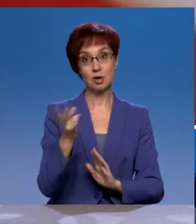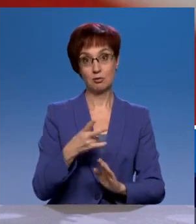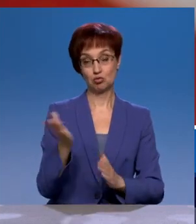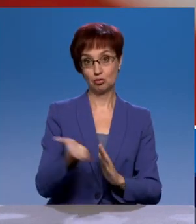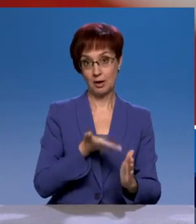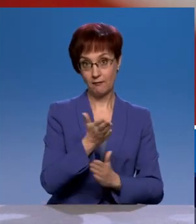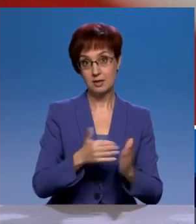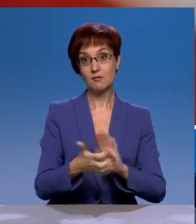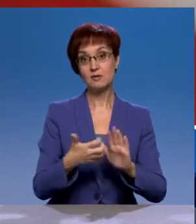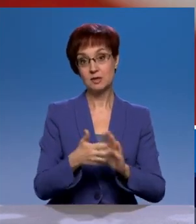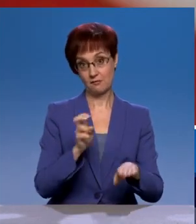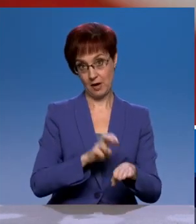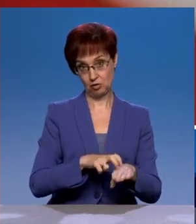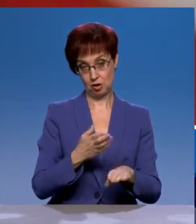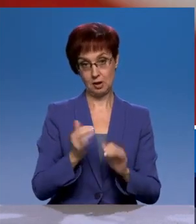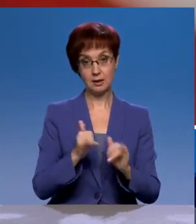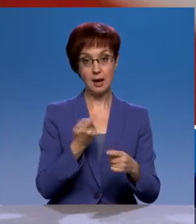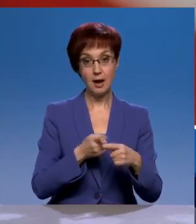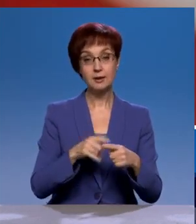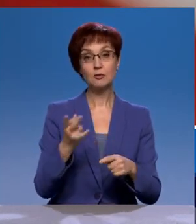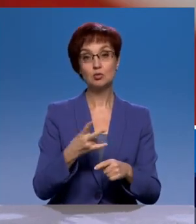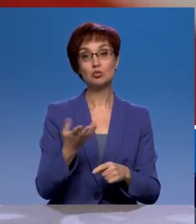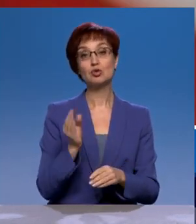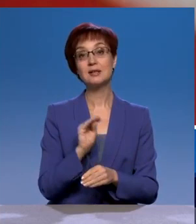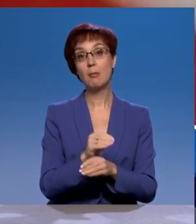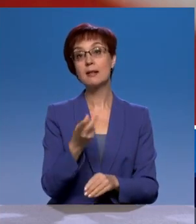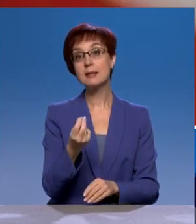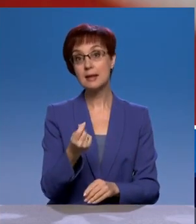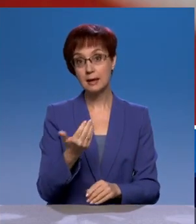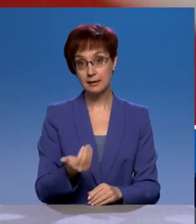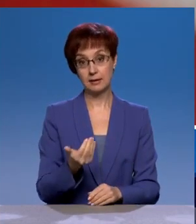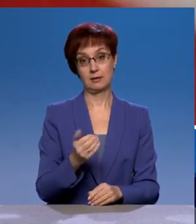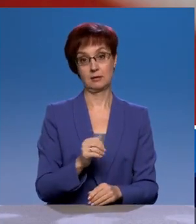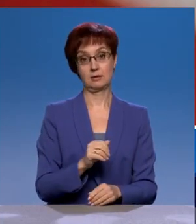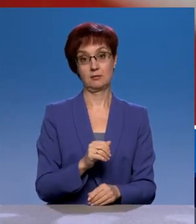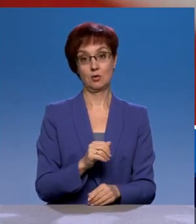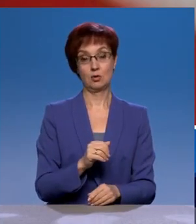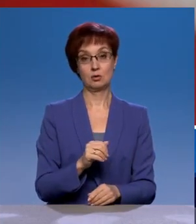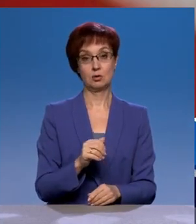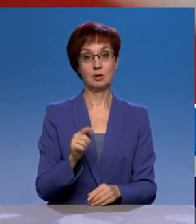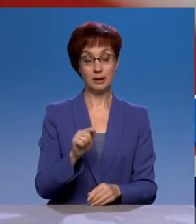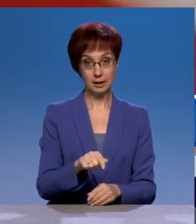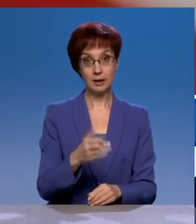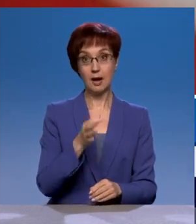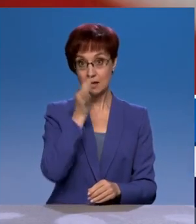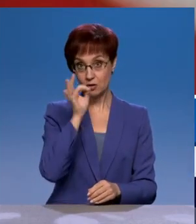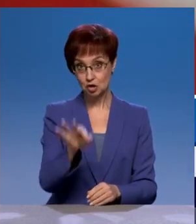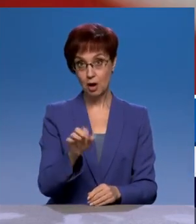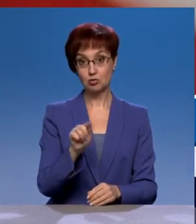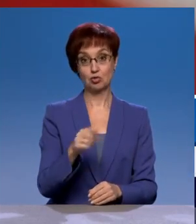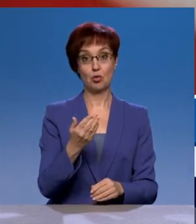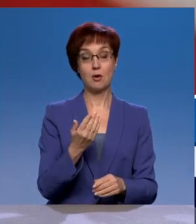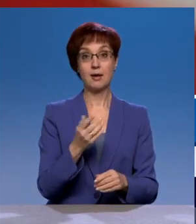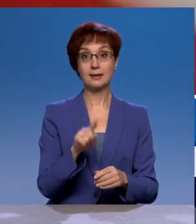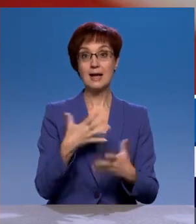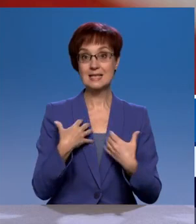этого нужны дополнительные деньги. Поэтому вот со всей ответственностью отвечают СНИУИЗу. что денег сэкономить на этом нельзя, на